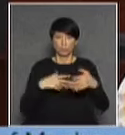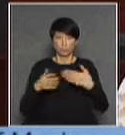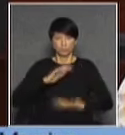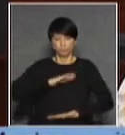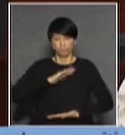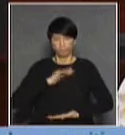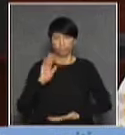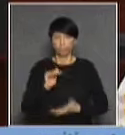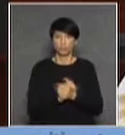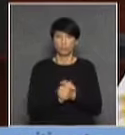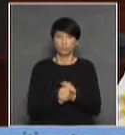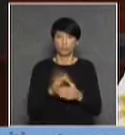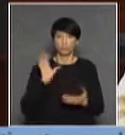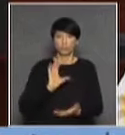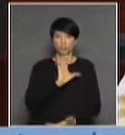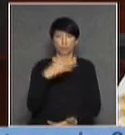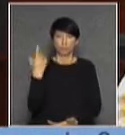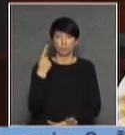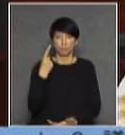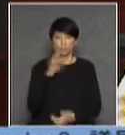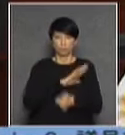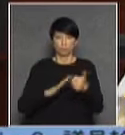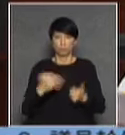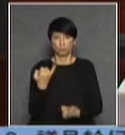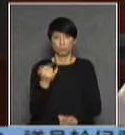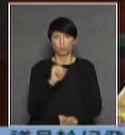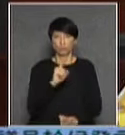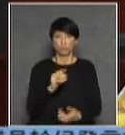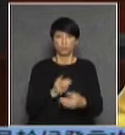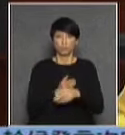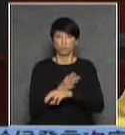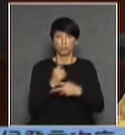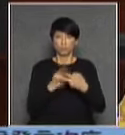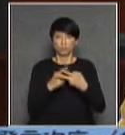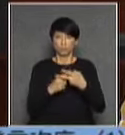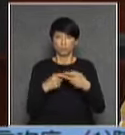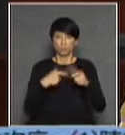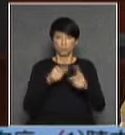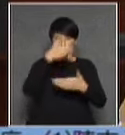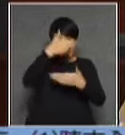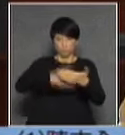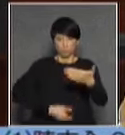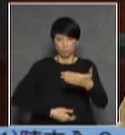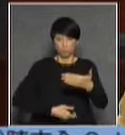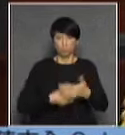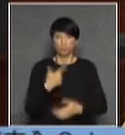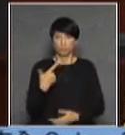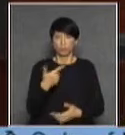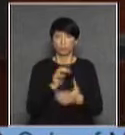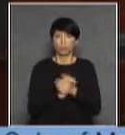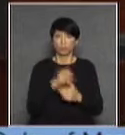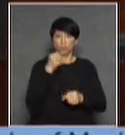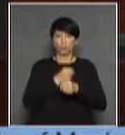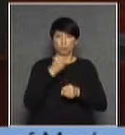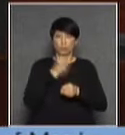簡單一筆過撥款帶嚟嘅災難啊！第一就係令到呢個社工嘅薪酬大幅呢個下滑啦。 第二就是工作帶來